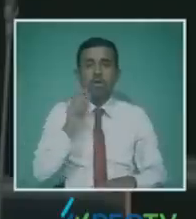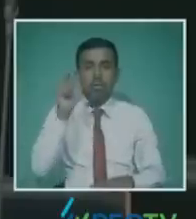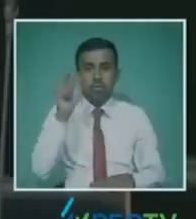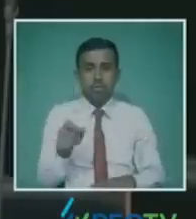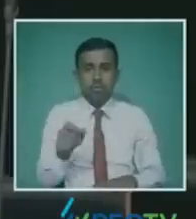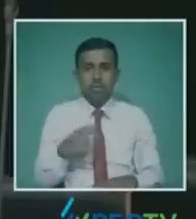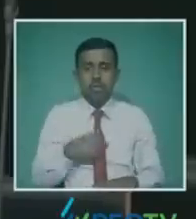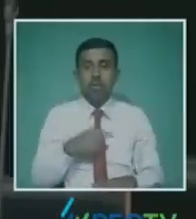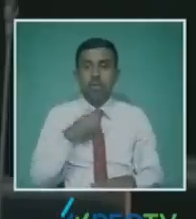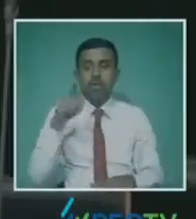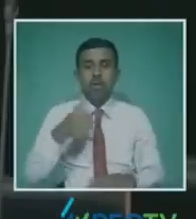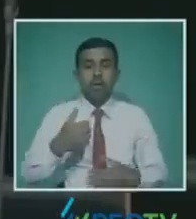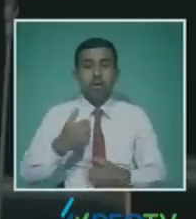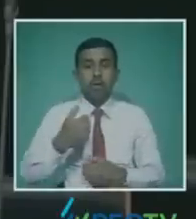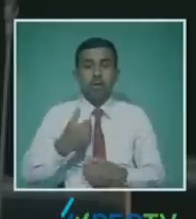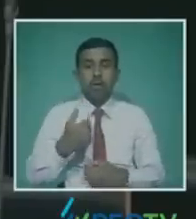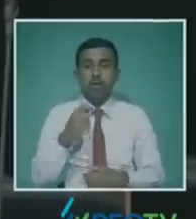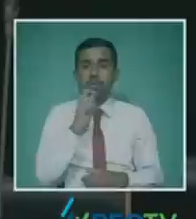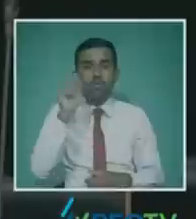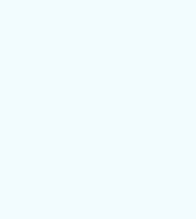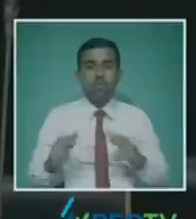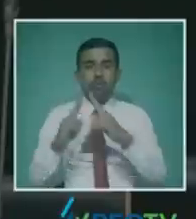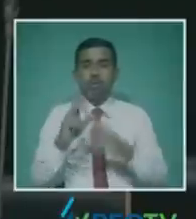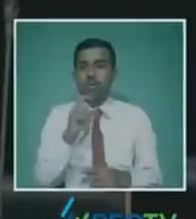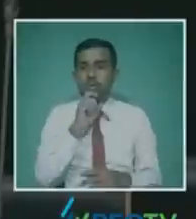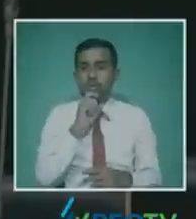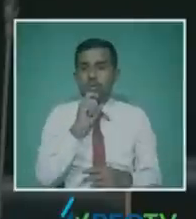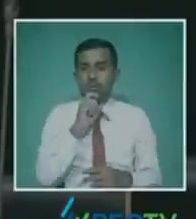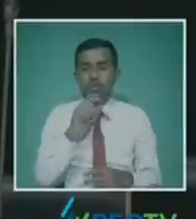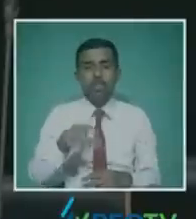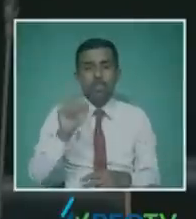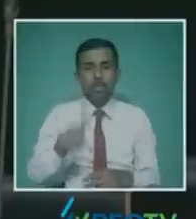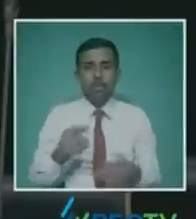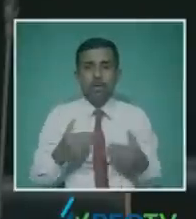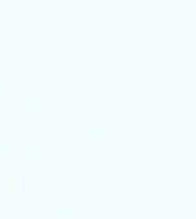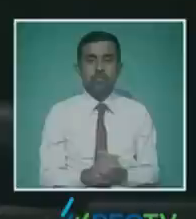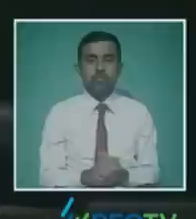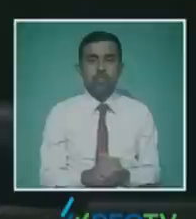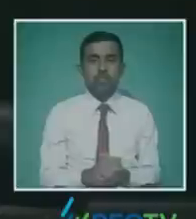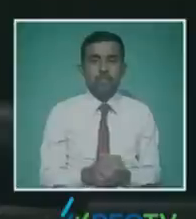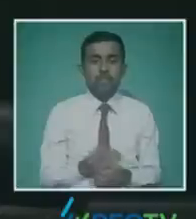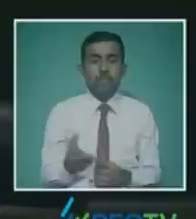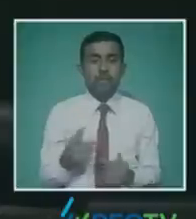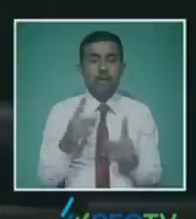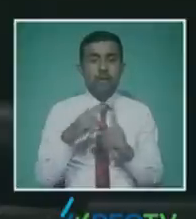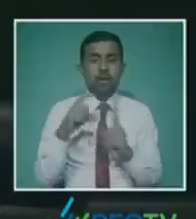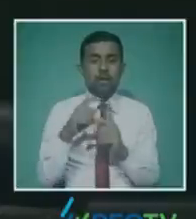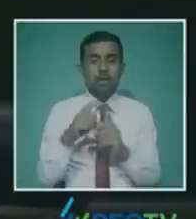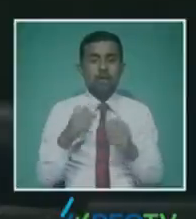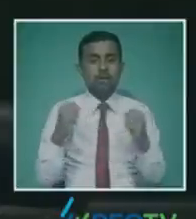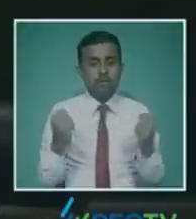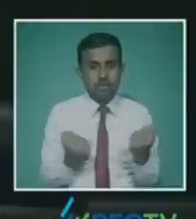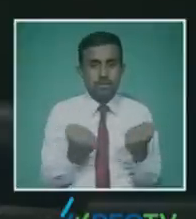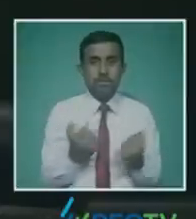අපිට ගිහින් අග්‍රවිනිශ්චකාරතුමාට කියන්න බෑ මොකක්ද වුමනා කියලා. ඉතින් ඒගොල්ලෝ තීරණය කරාම අපිට ඒක වෙනස් කරන්න බෑ. අධ්‍යාපනයේ ශක්තියක්